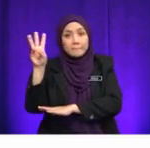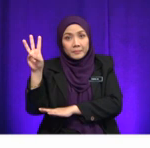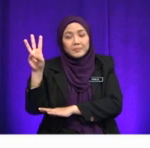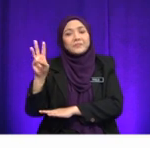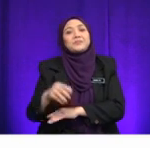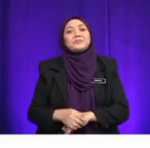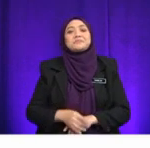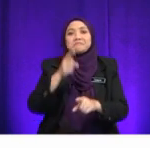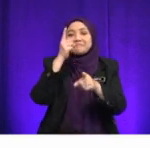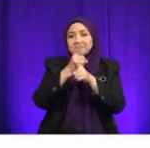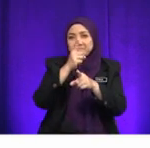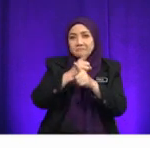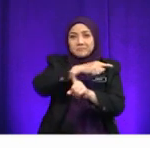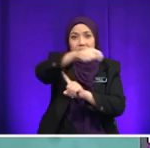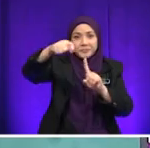betul